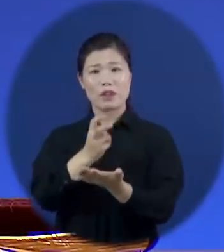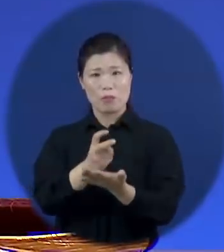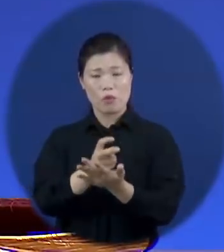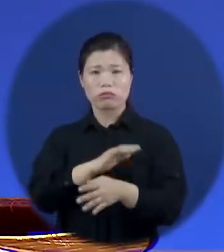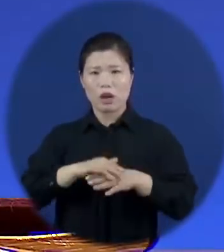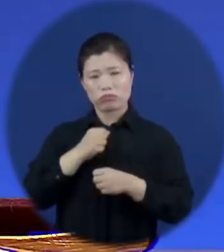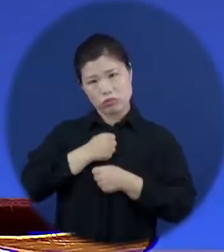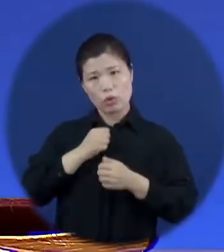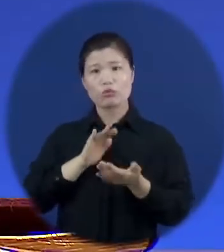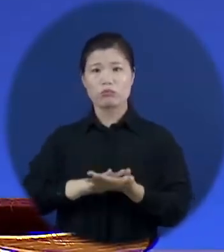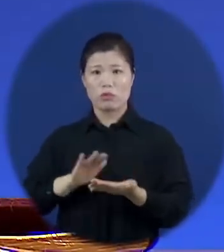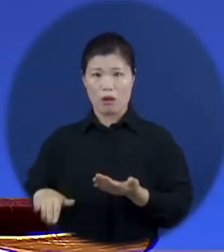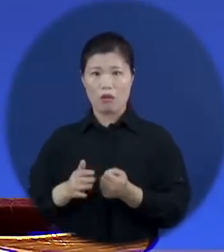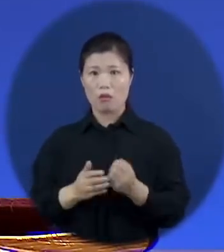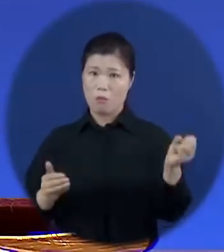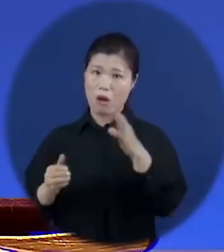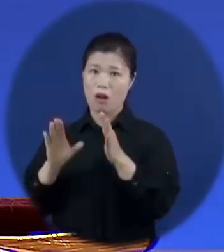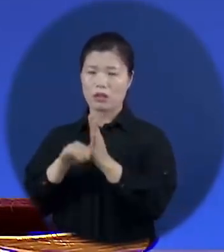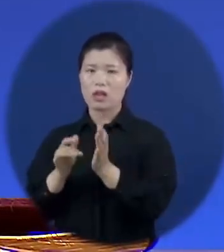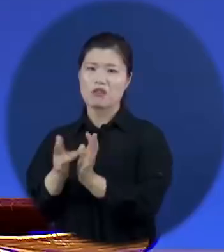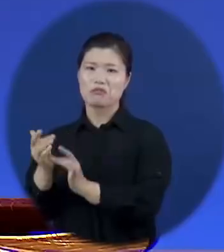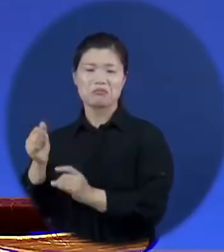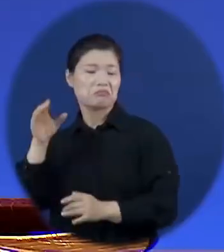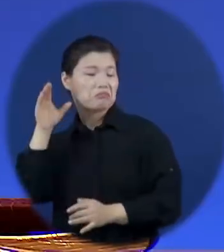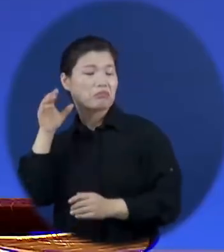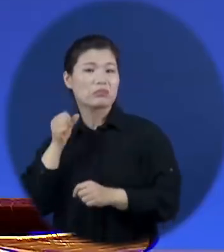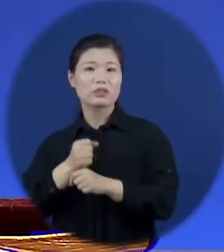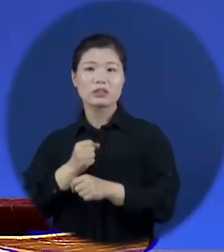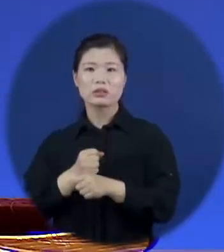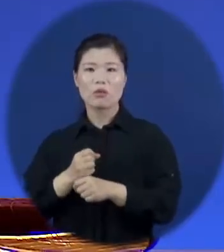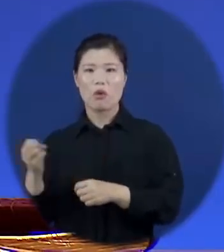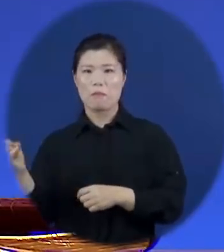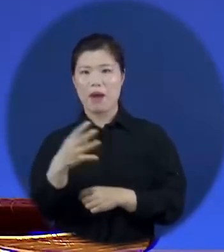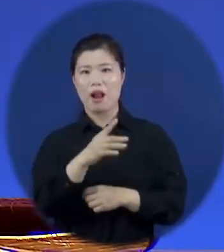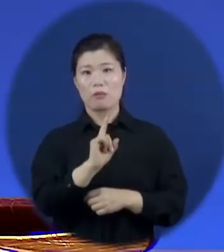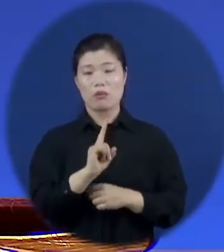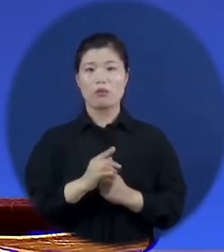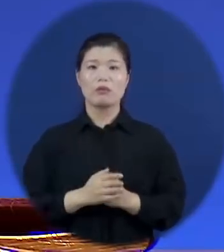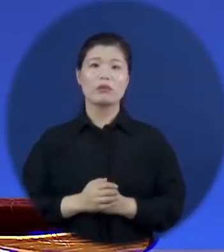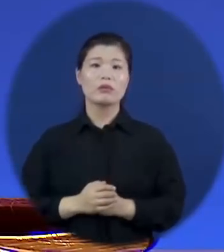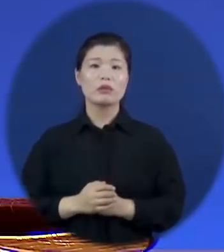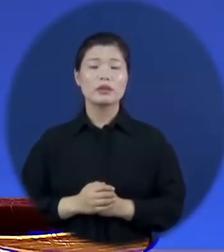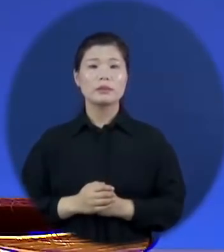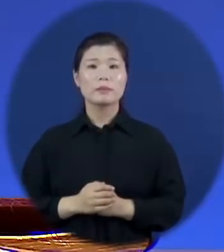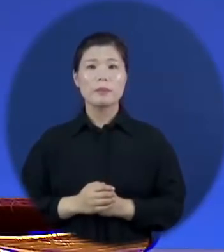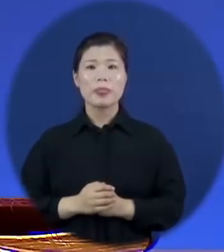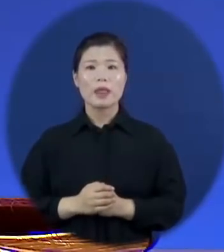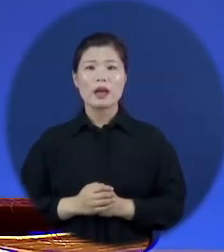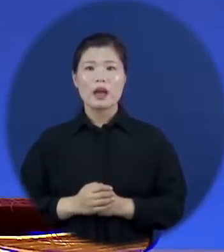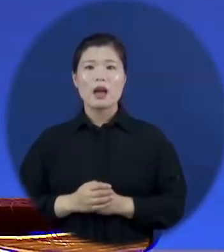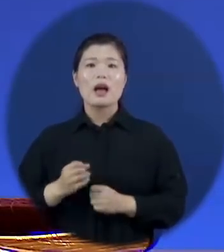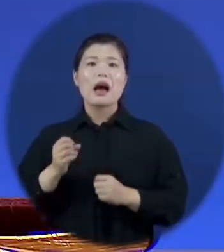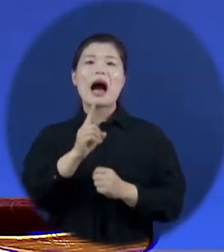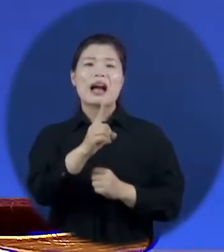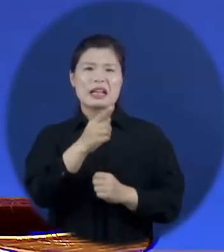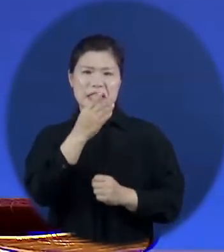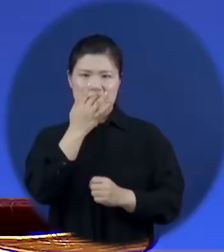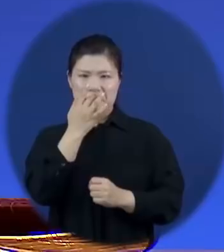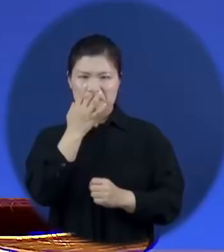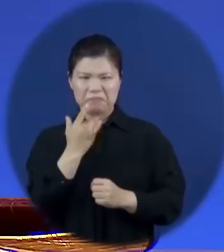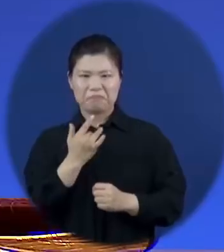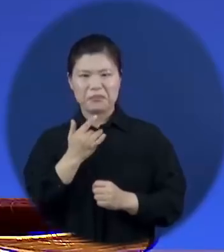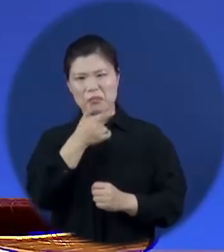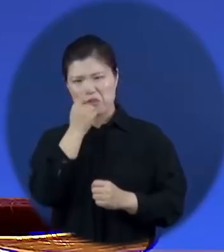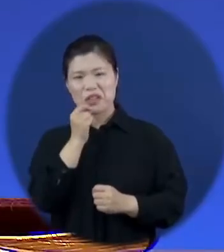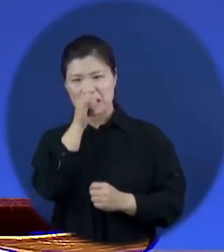대답했습니다. 그러자 예수님께서는 그 대답을 들으시고 하시는 말씀이 그래도 한 가지가 부족한